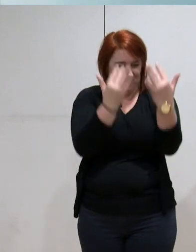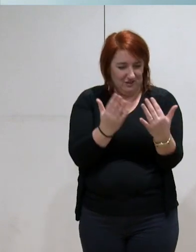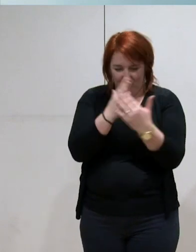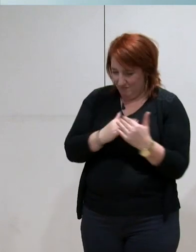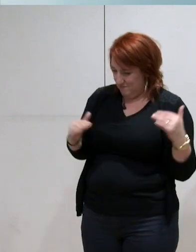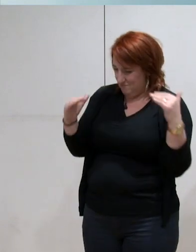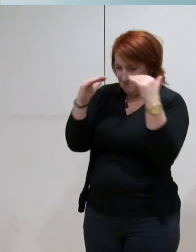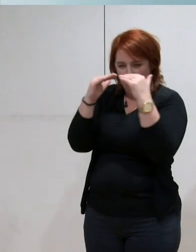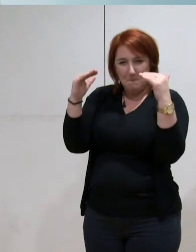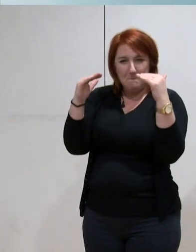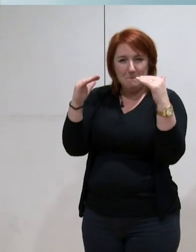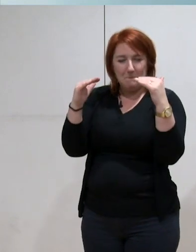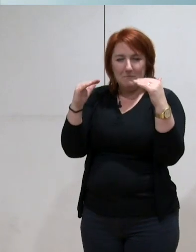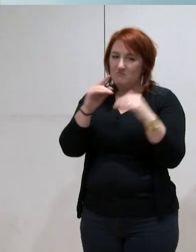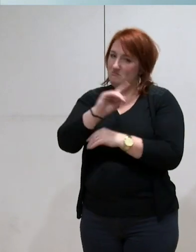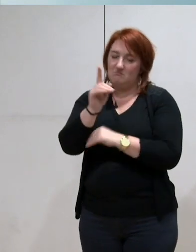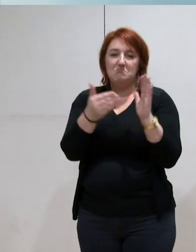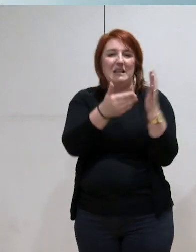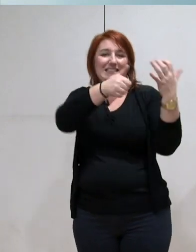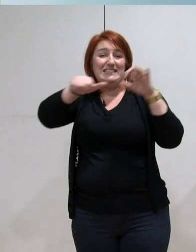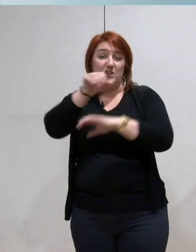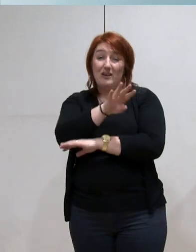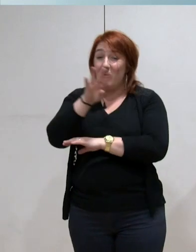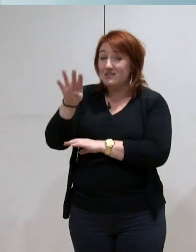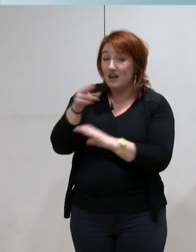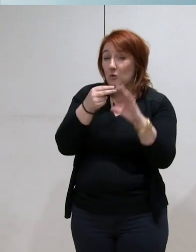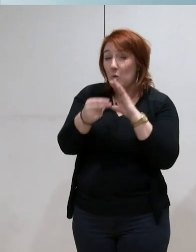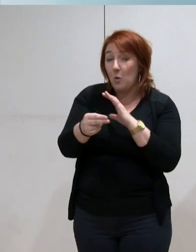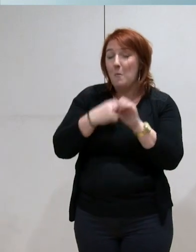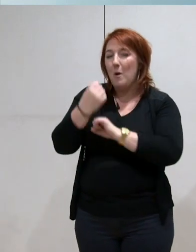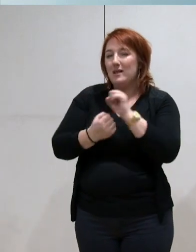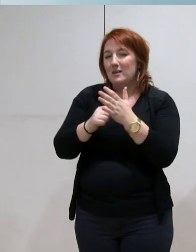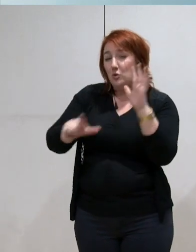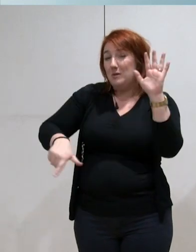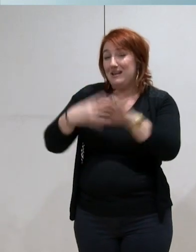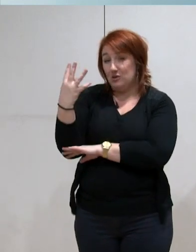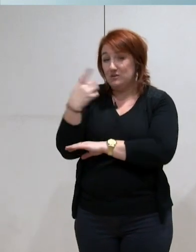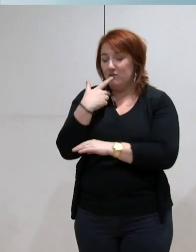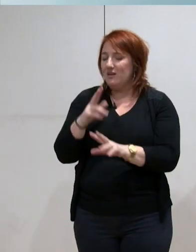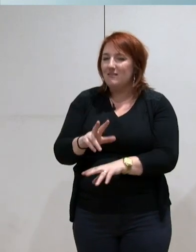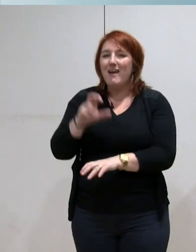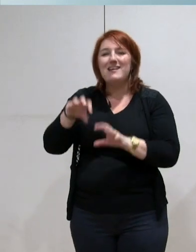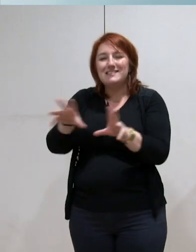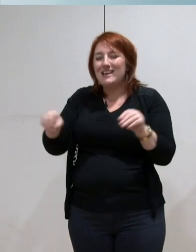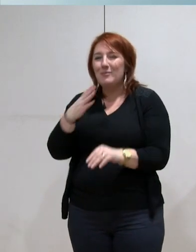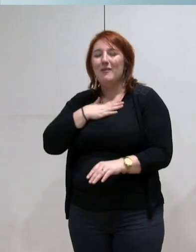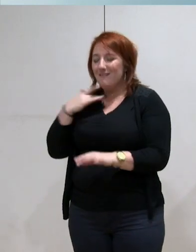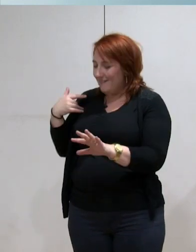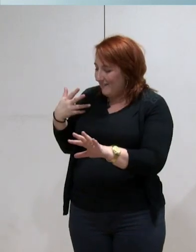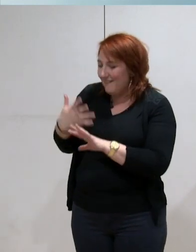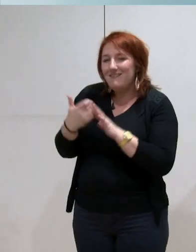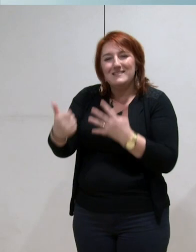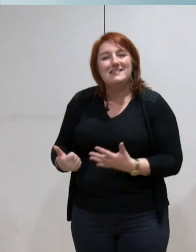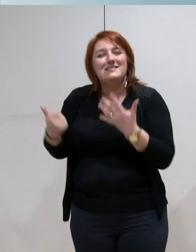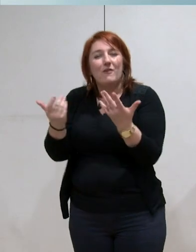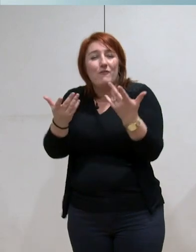par habitant était de 1644 € par habitant en 2014 à l'issue du mandat durant lequel l'argent public si j'ai